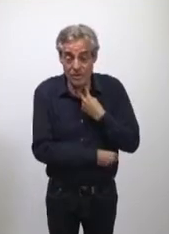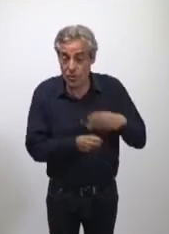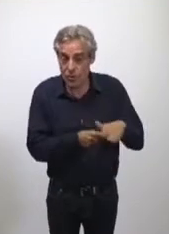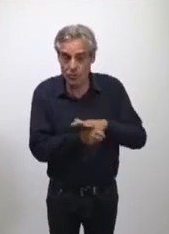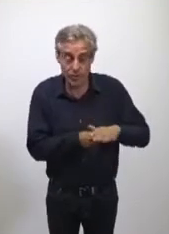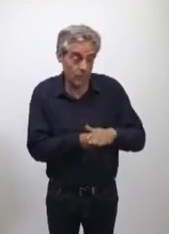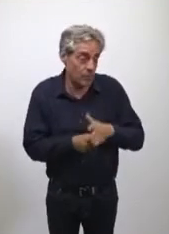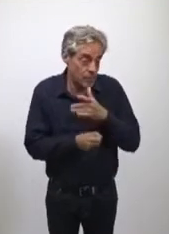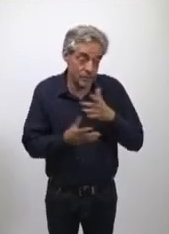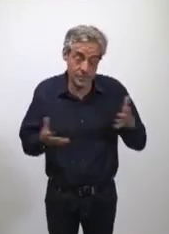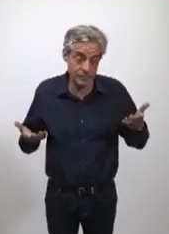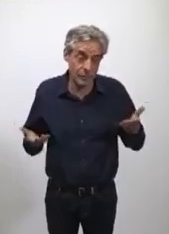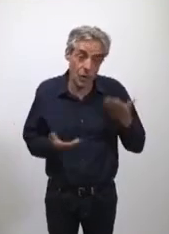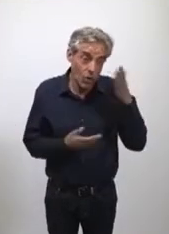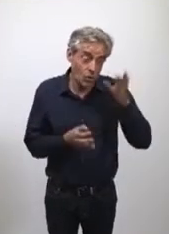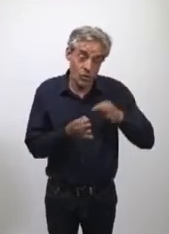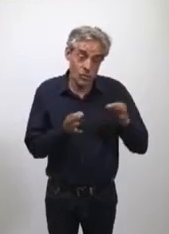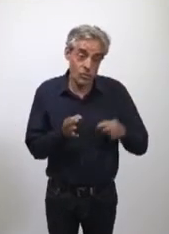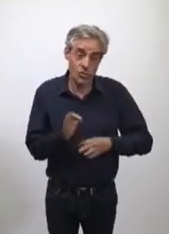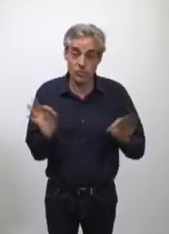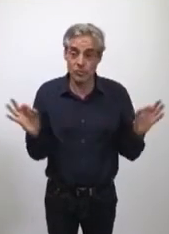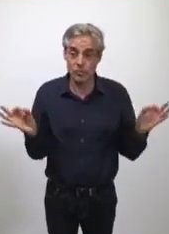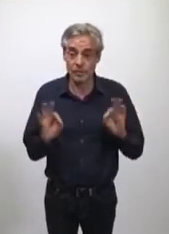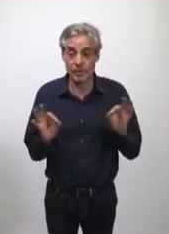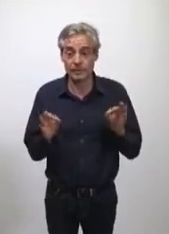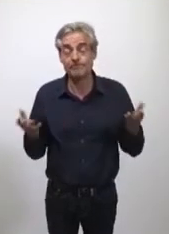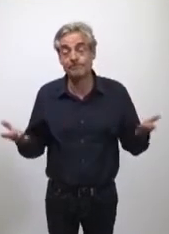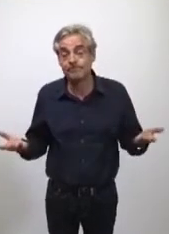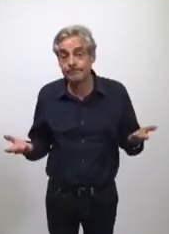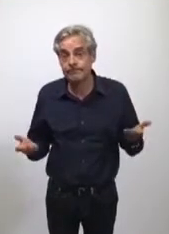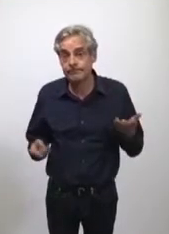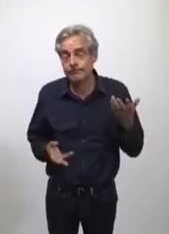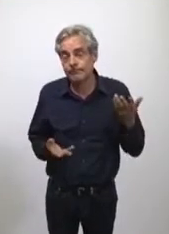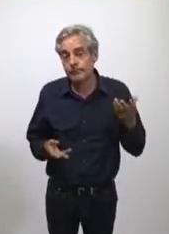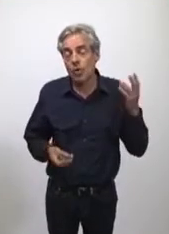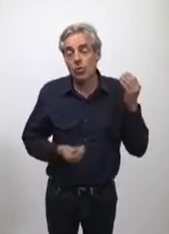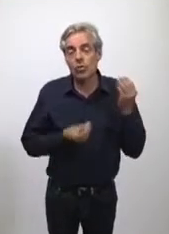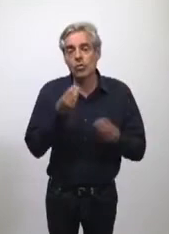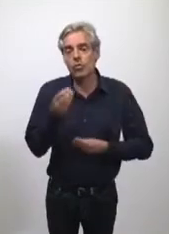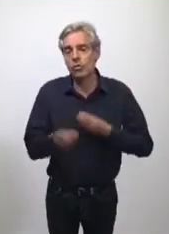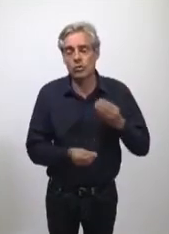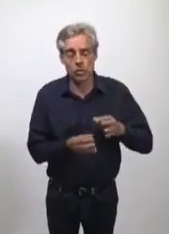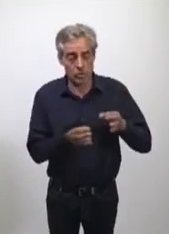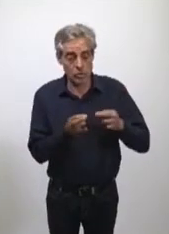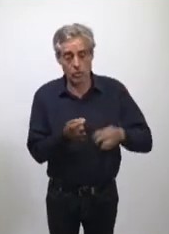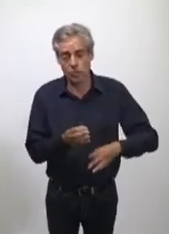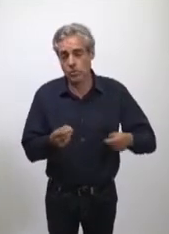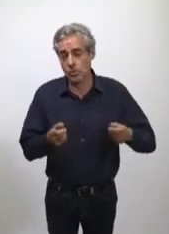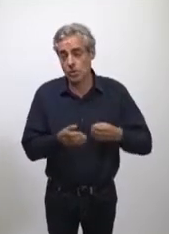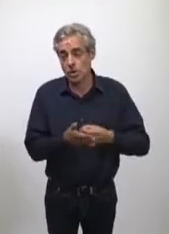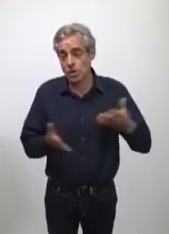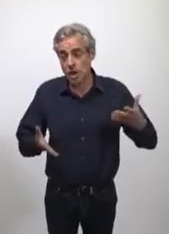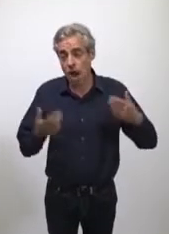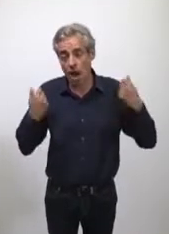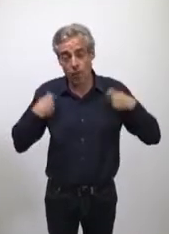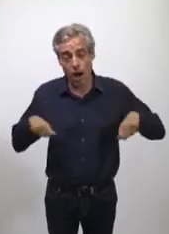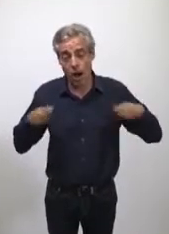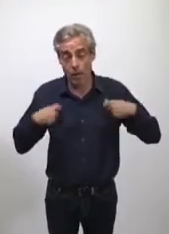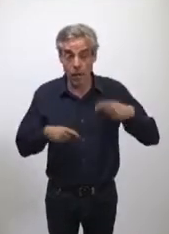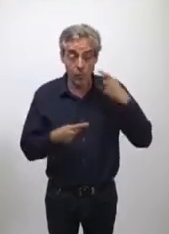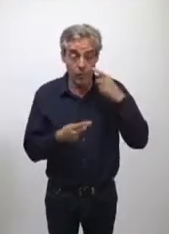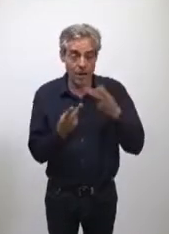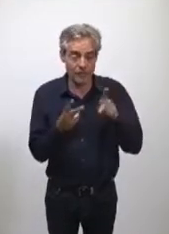pas réussi à trouver de solutions où ça aurait été vraiment des solutions extrêmement coûteuses pour la